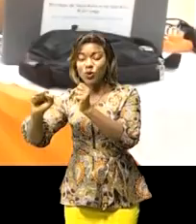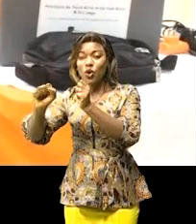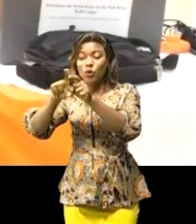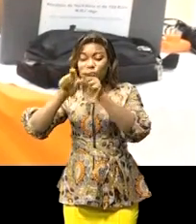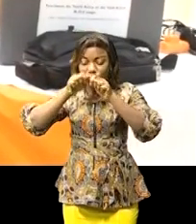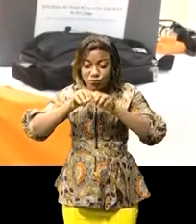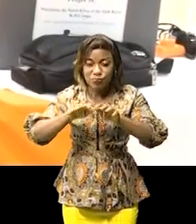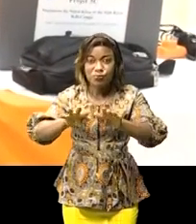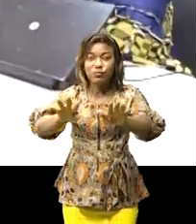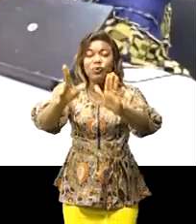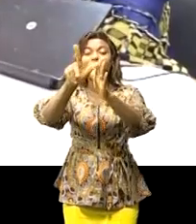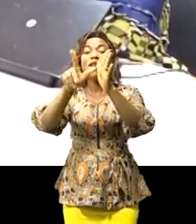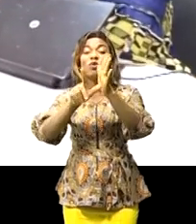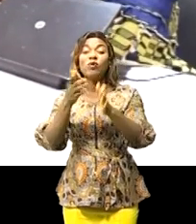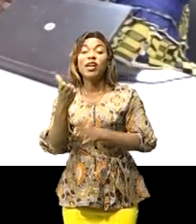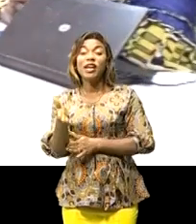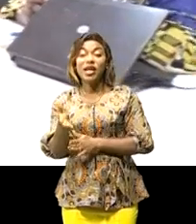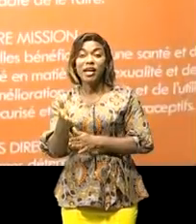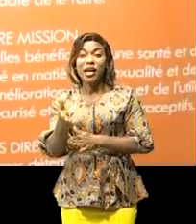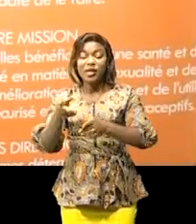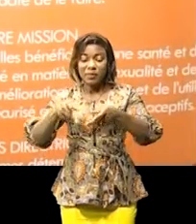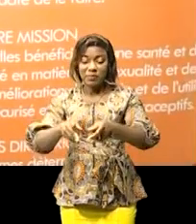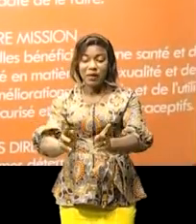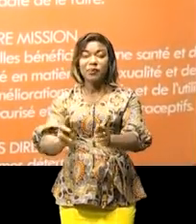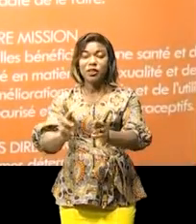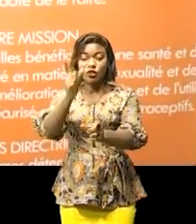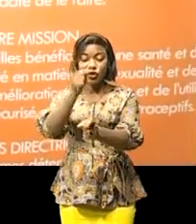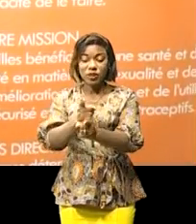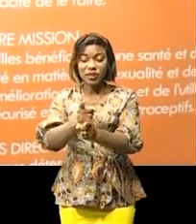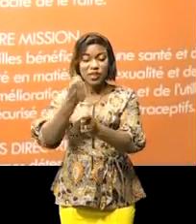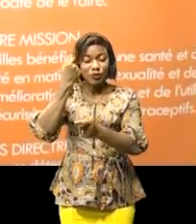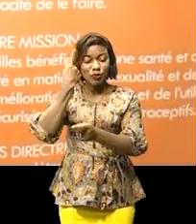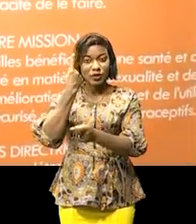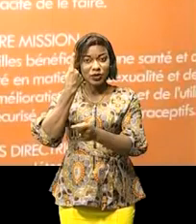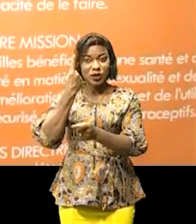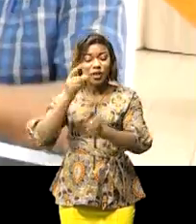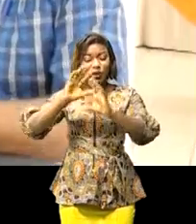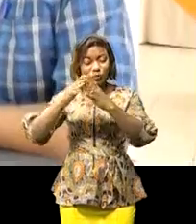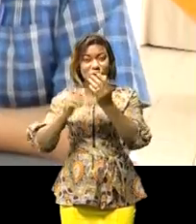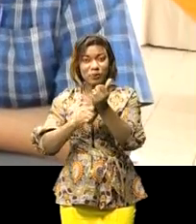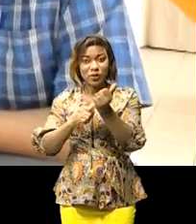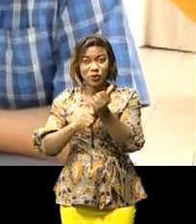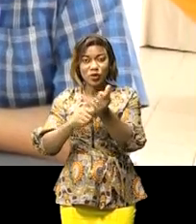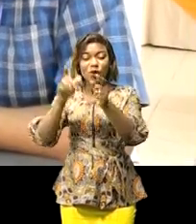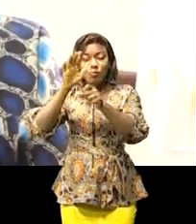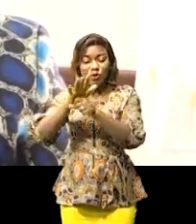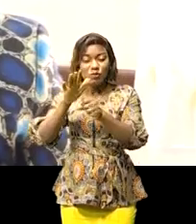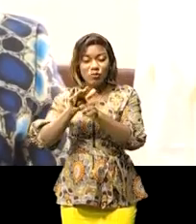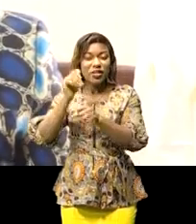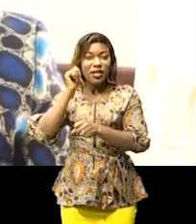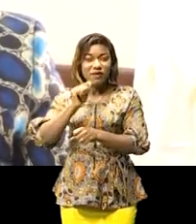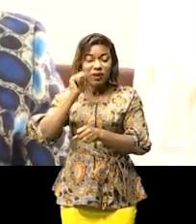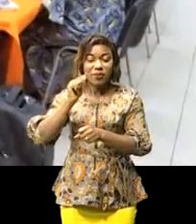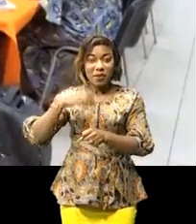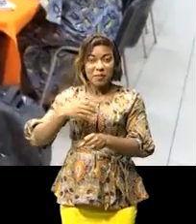vulgarisation de cette loi qui permettra justement la compréhension de cet acte que beaucoup de femmes